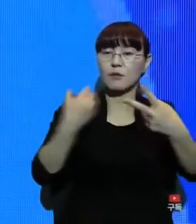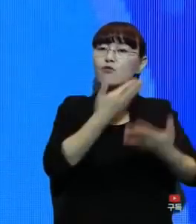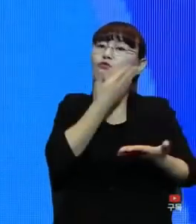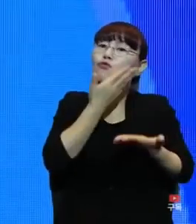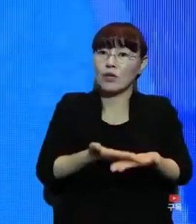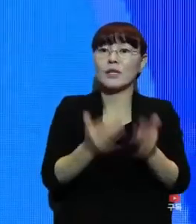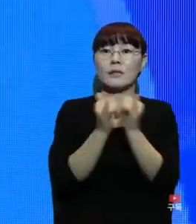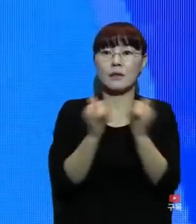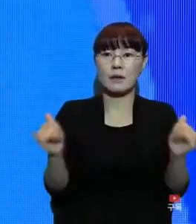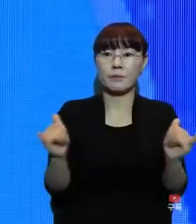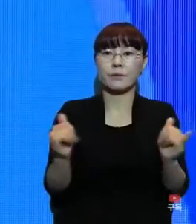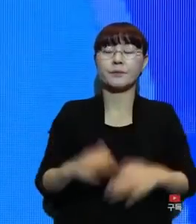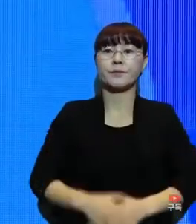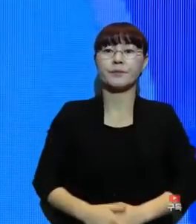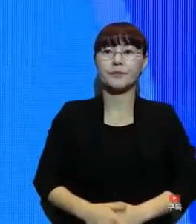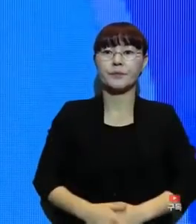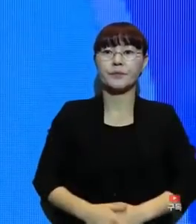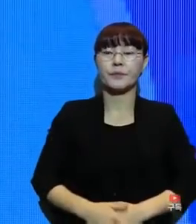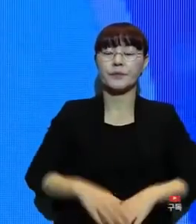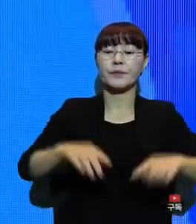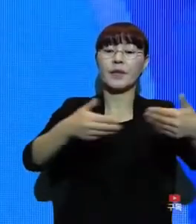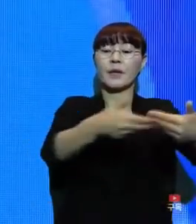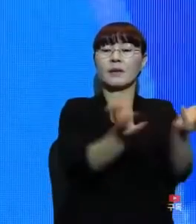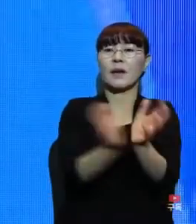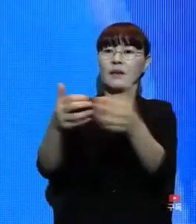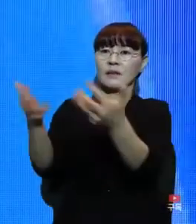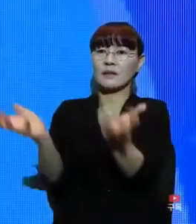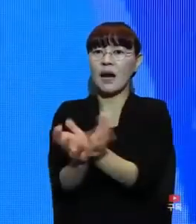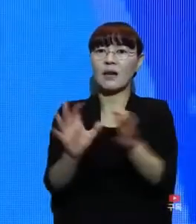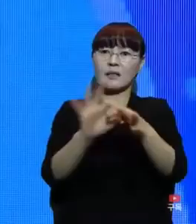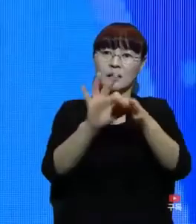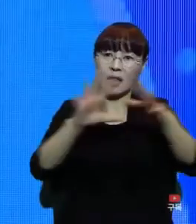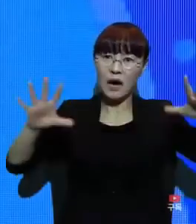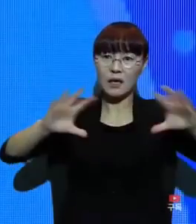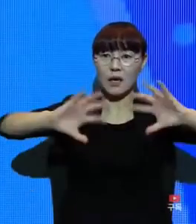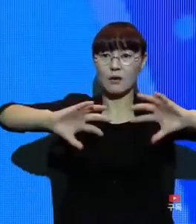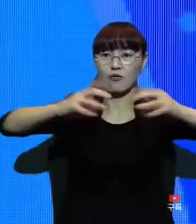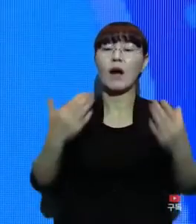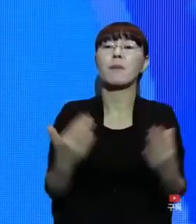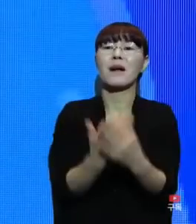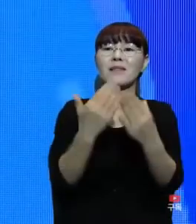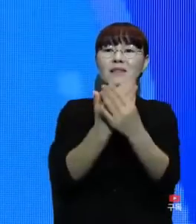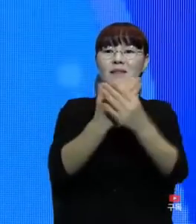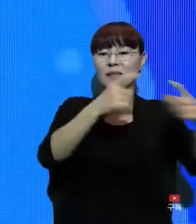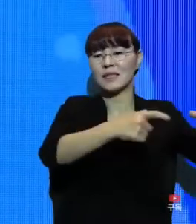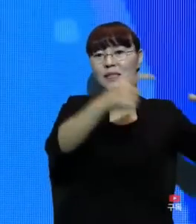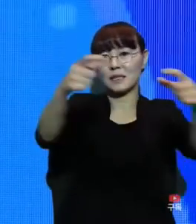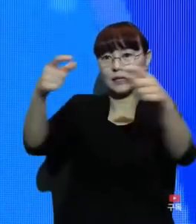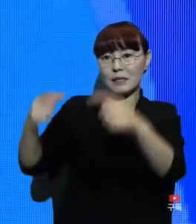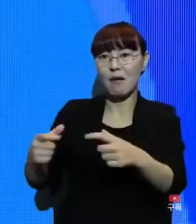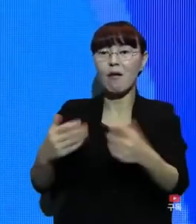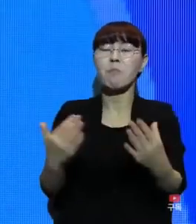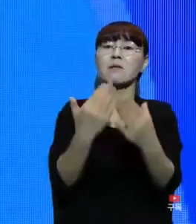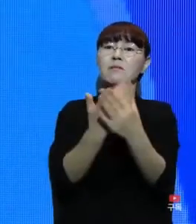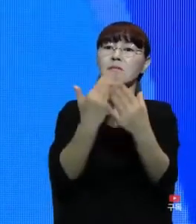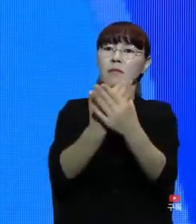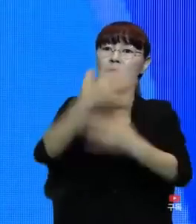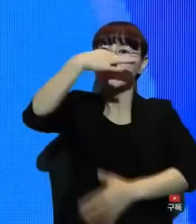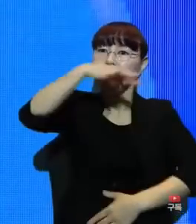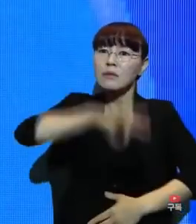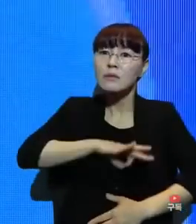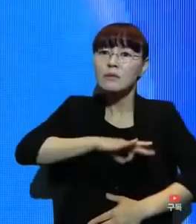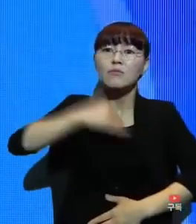존재입니다 정당을 떠나서 국가발전과 지역발전 의 진정으로 도움 될 사람을